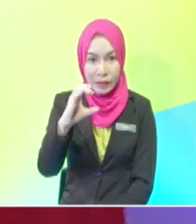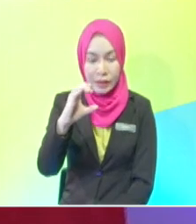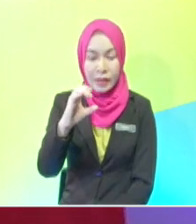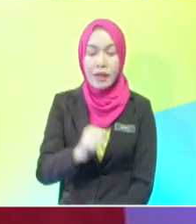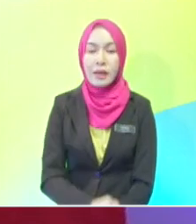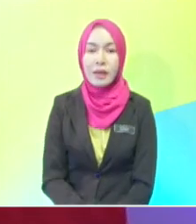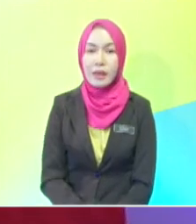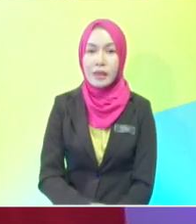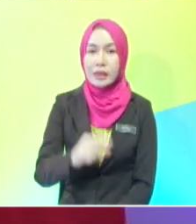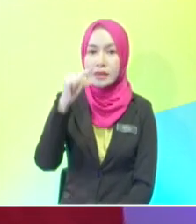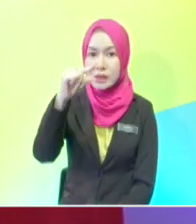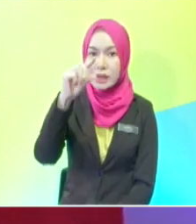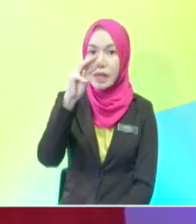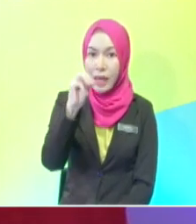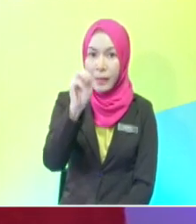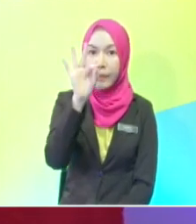yaitu